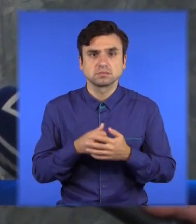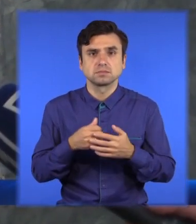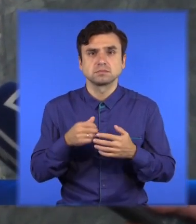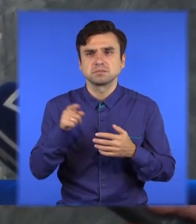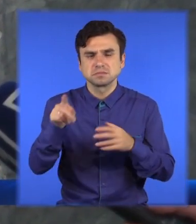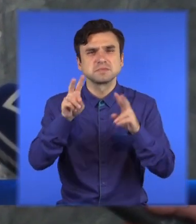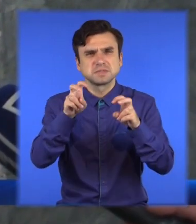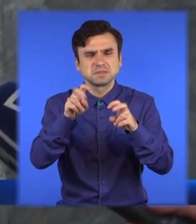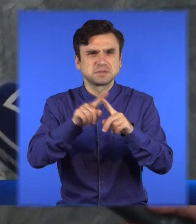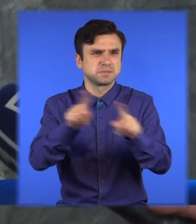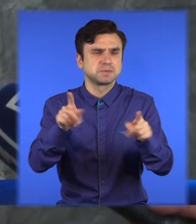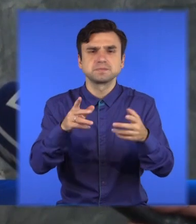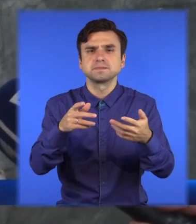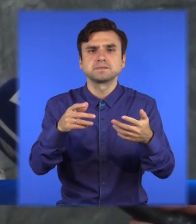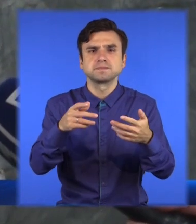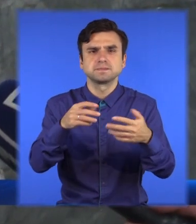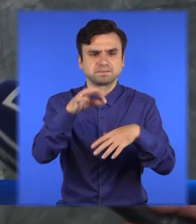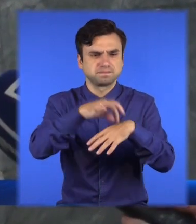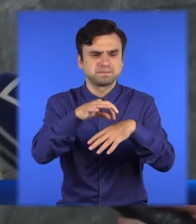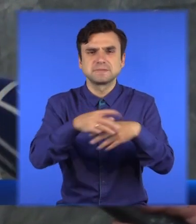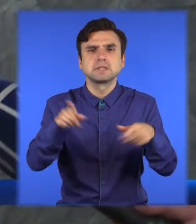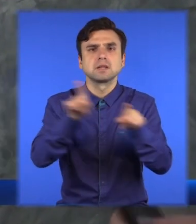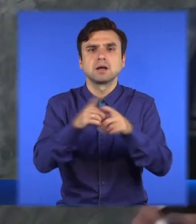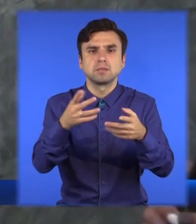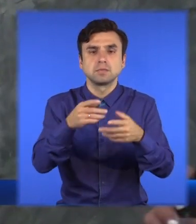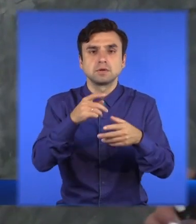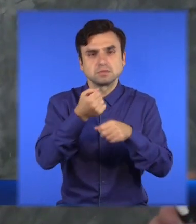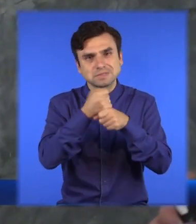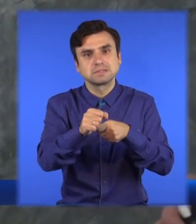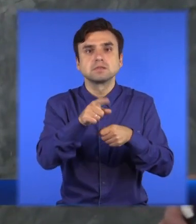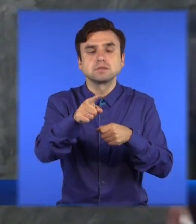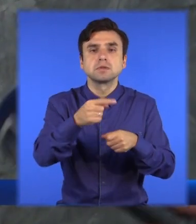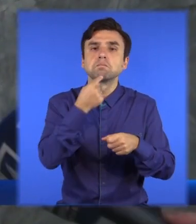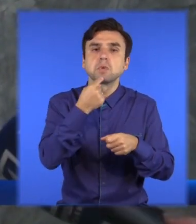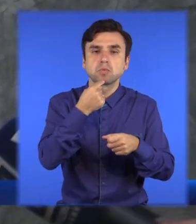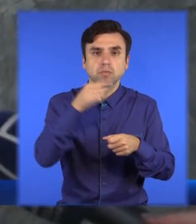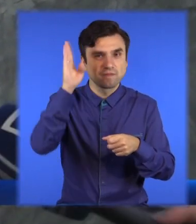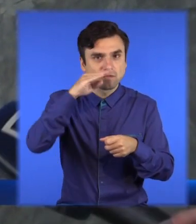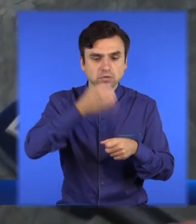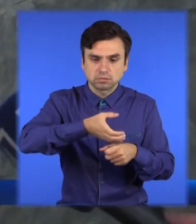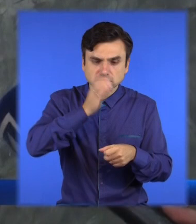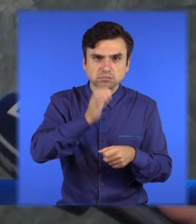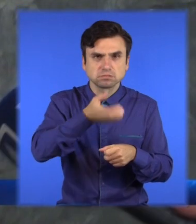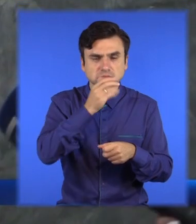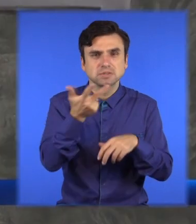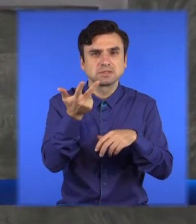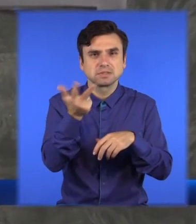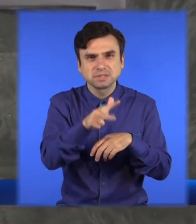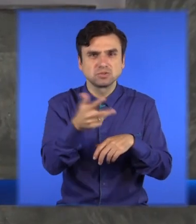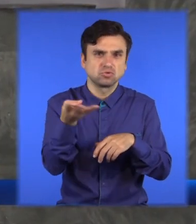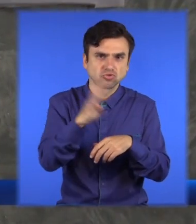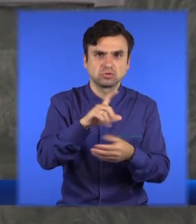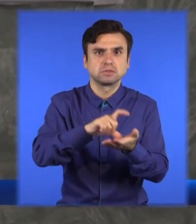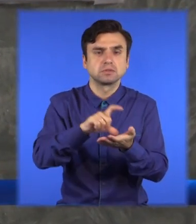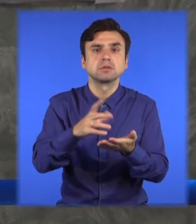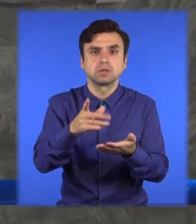було. Тому це називається дезінтоксикаційна терапія. Це ось ця крапельниця. Я вас заставлю випити 3-4 стакани